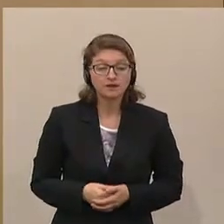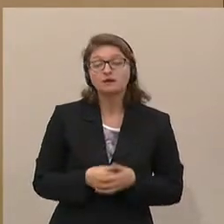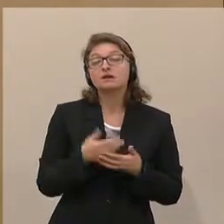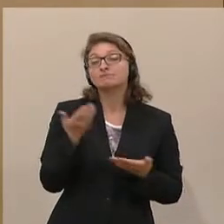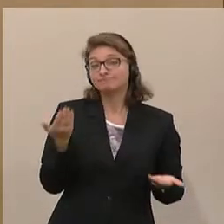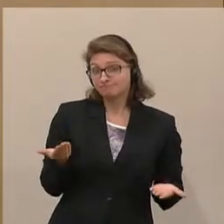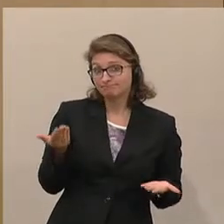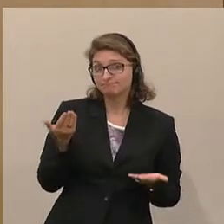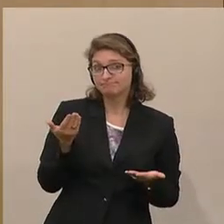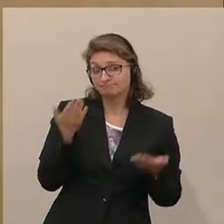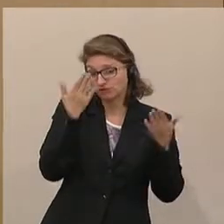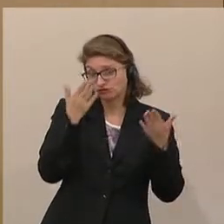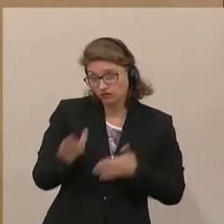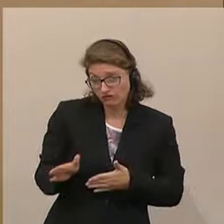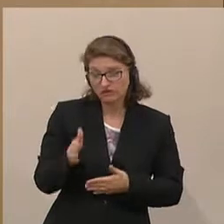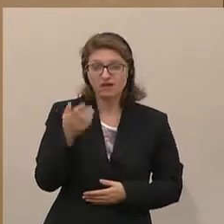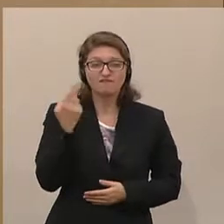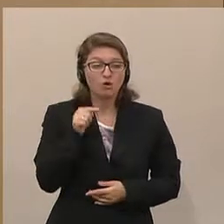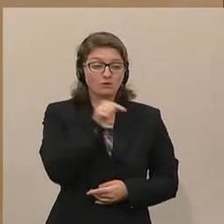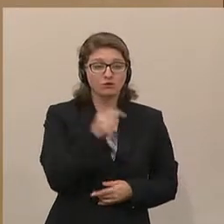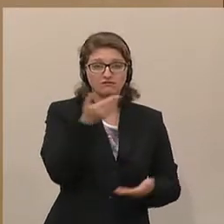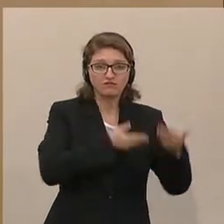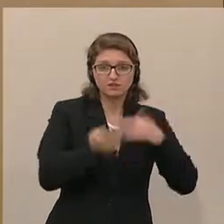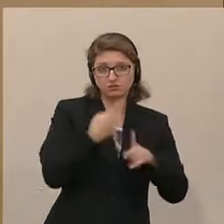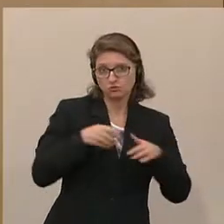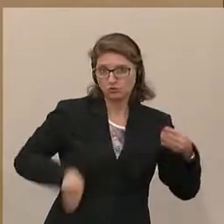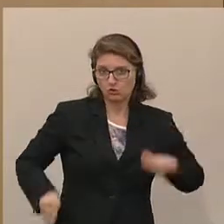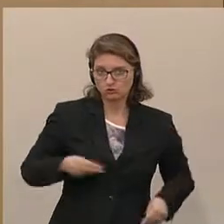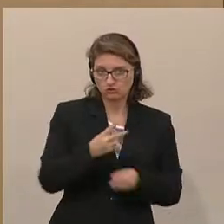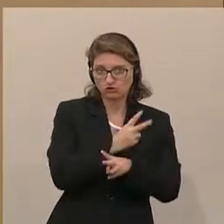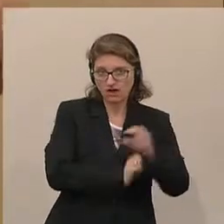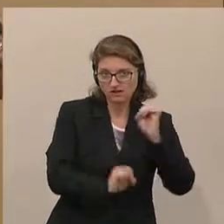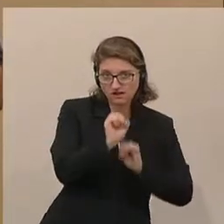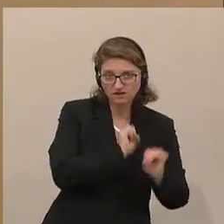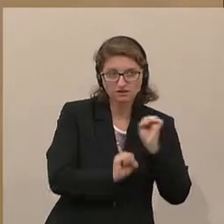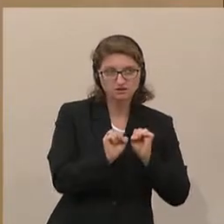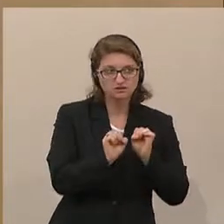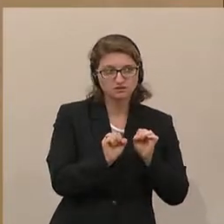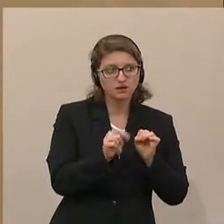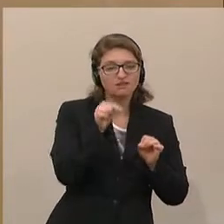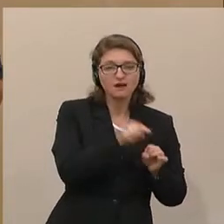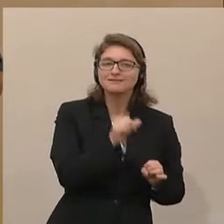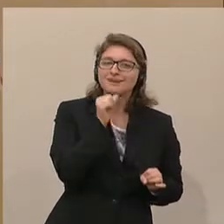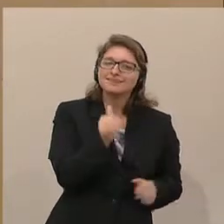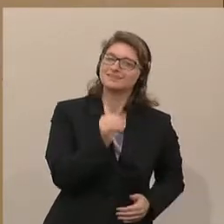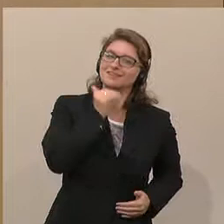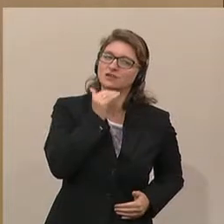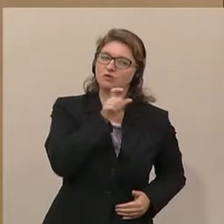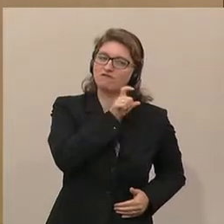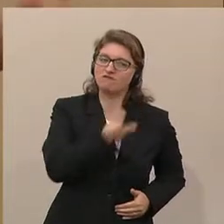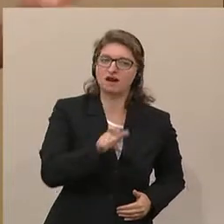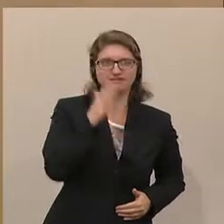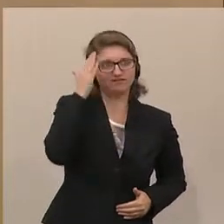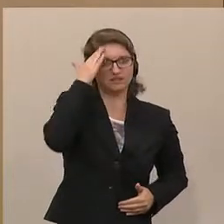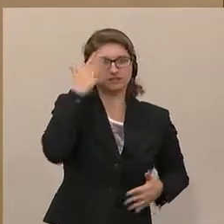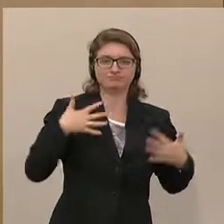weil in der Wirtschafts- und Korruptionsstaatsanwaltschaft offenbar doch nicht genug Fachwissen da war